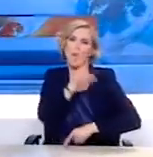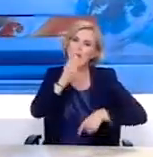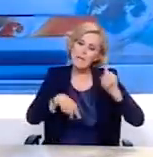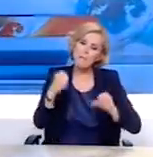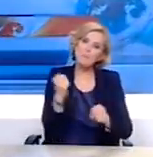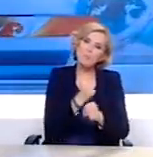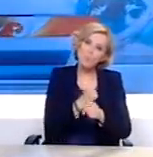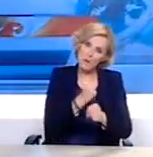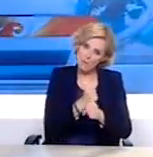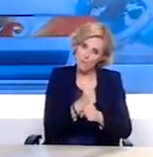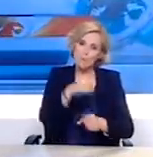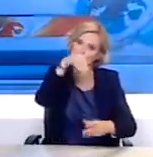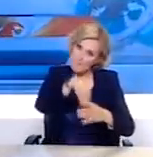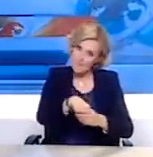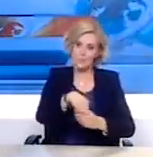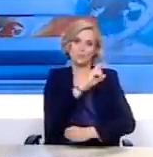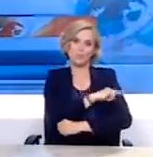εξετέθησαν στην κοινότητα.